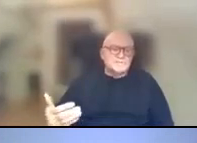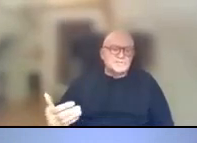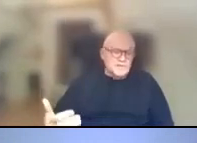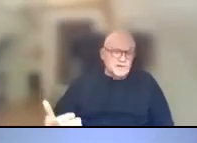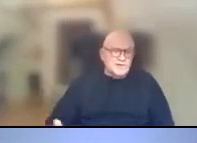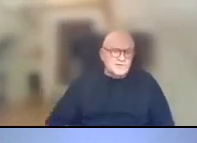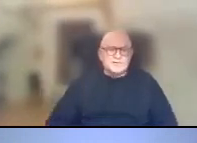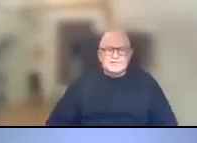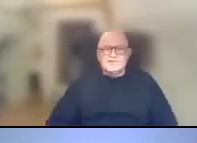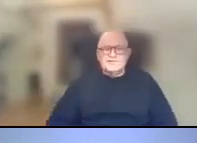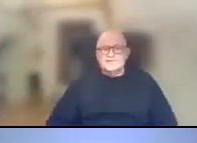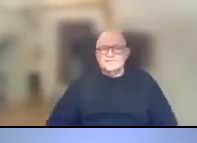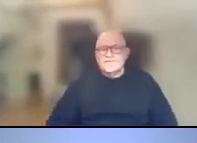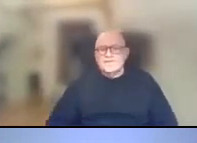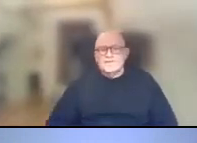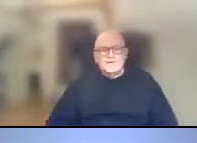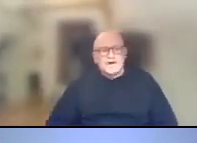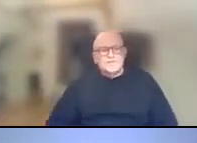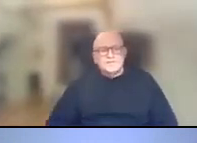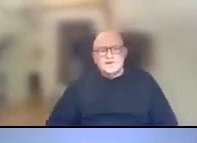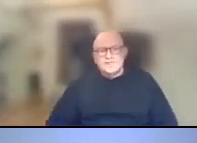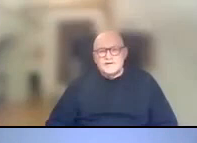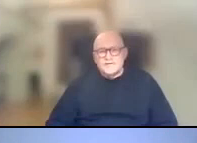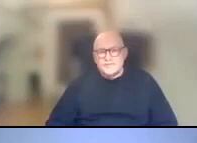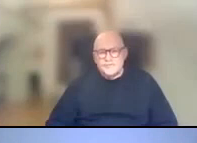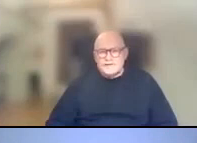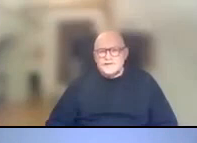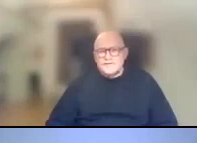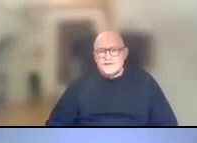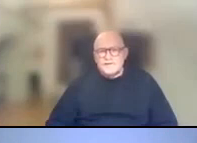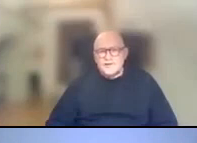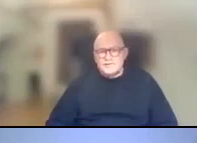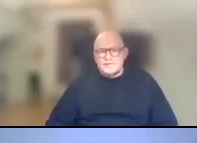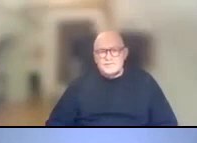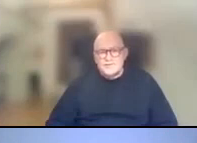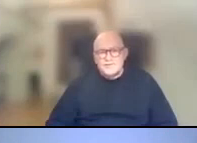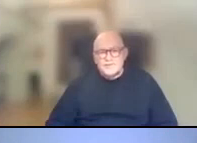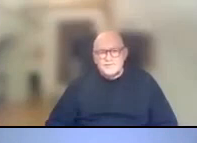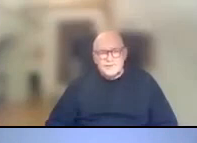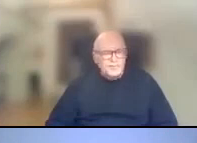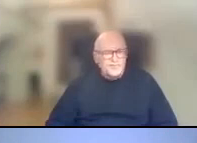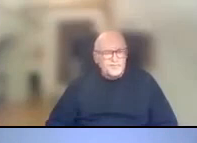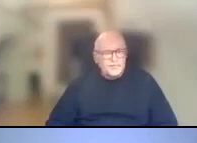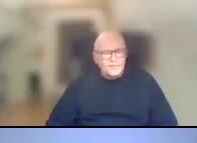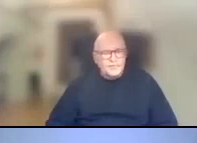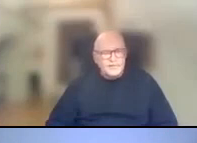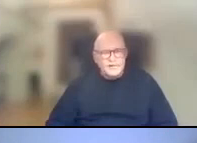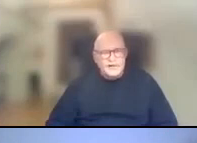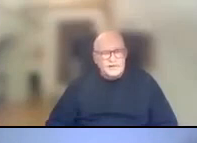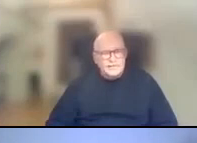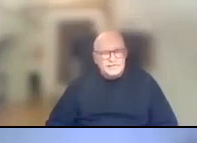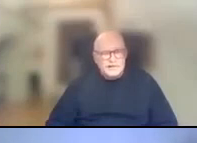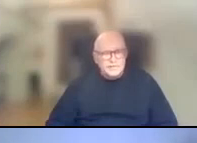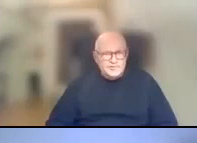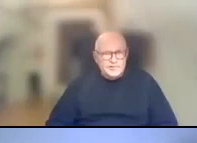Krankenhäusern und aber auch der Justiz. Ein Urteil wegen 85-fachen Mordes mit Berufsverbot,